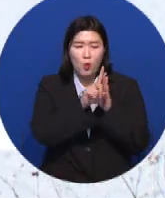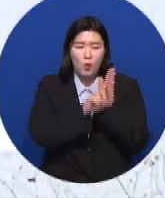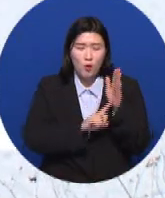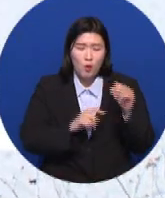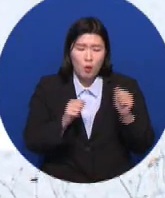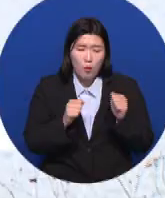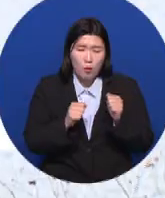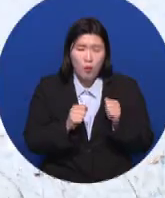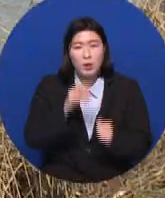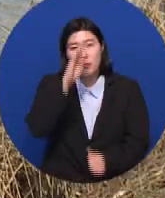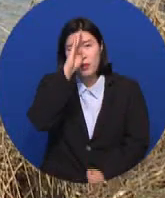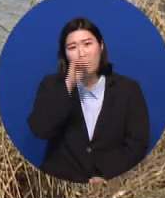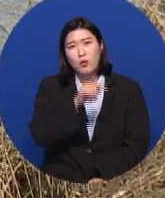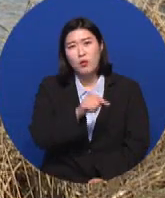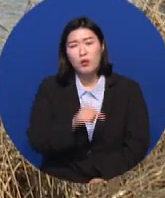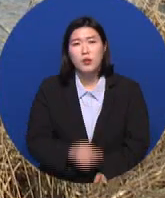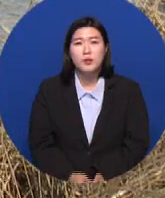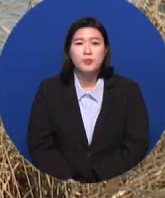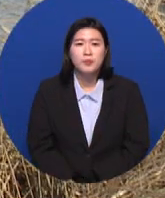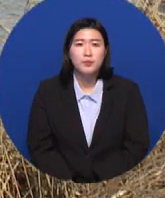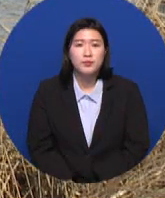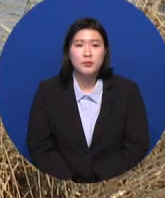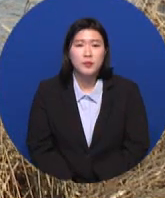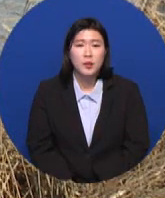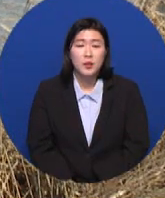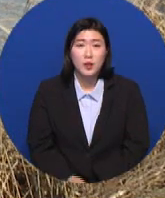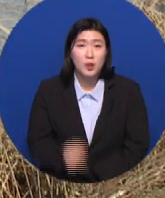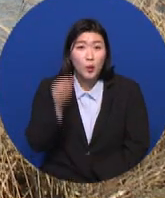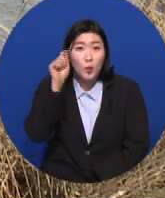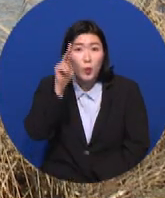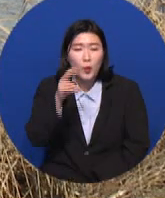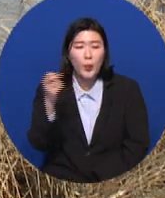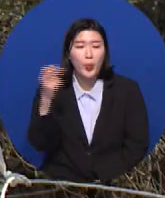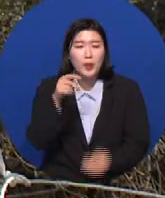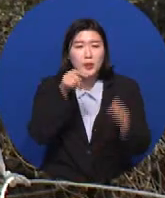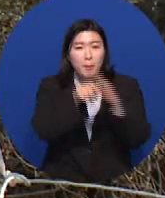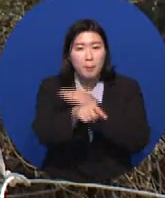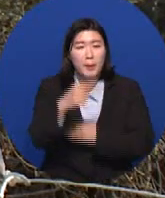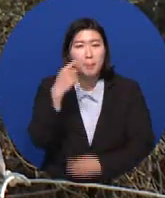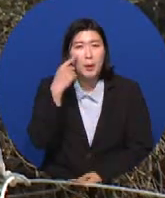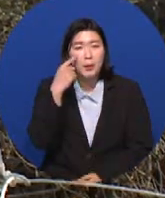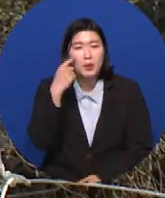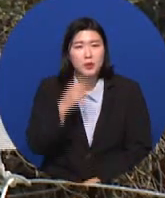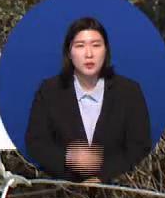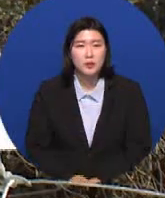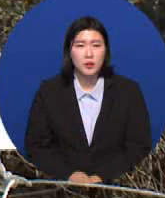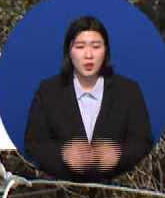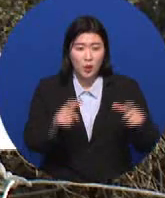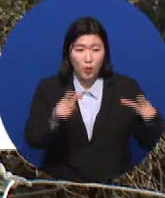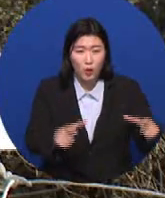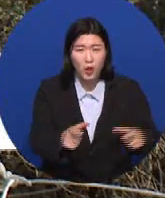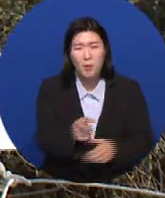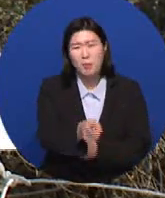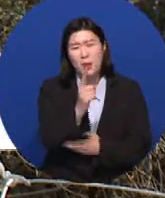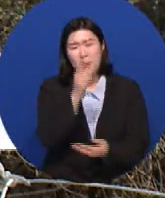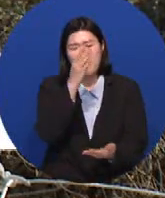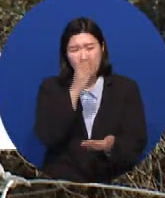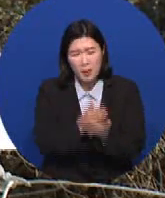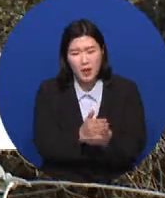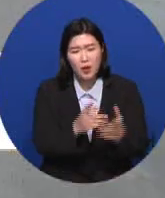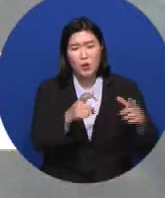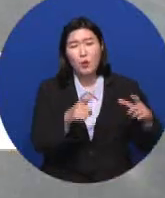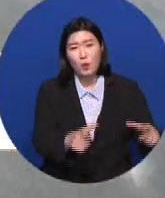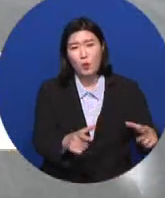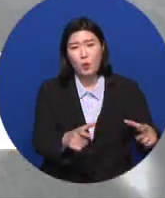심한 상태 였구요 사고가 났던 저수지를 다시 가봤습니다 한국 농어촌공사 가 지정한 약시 금지구역